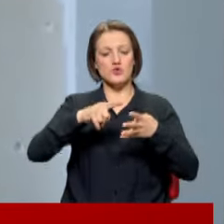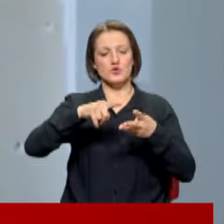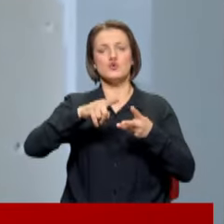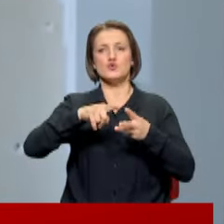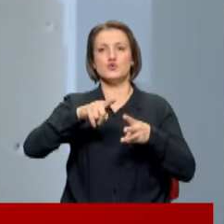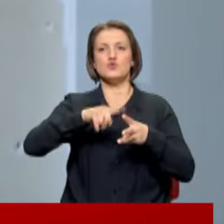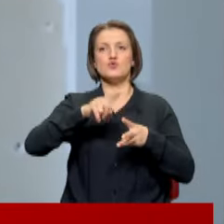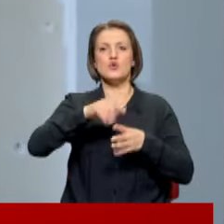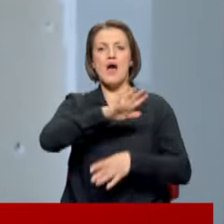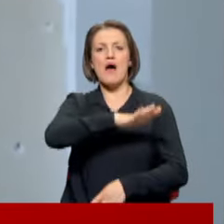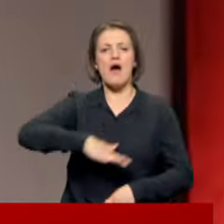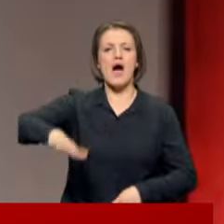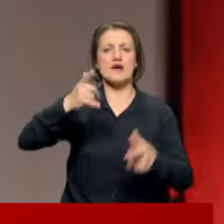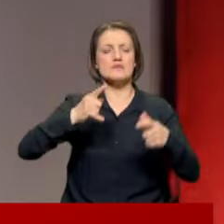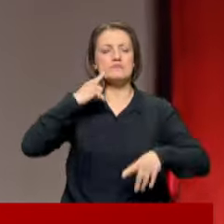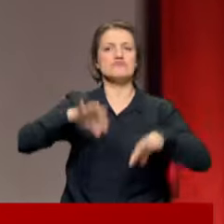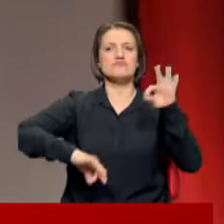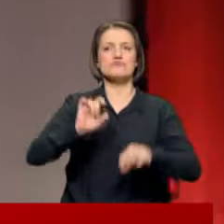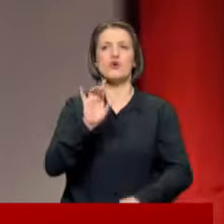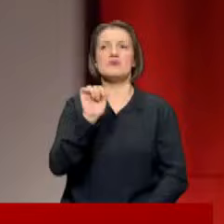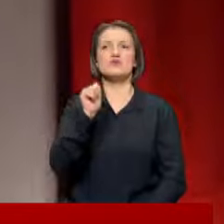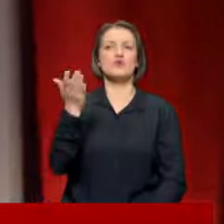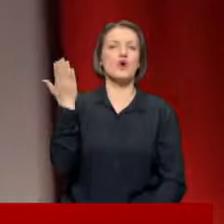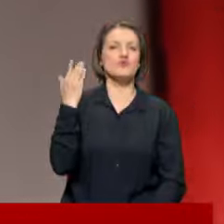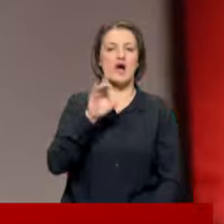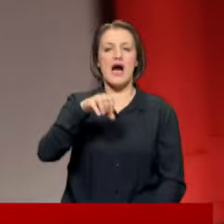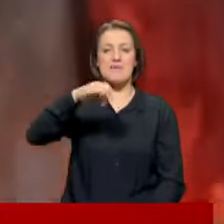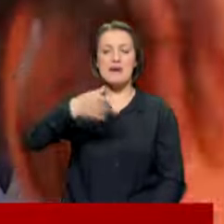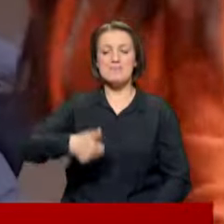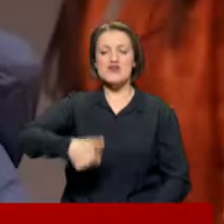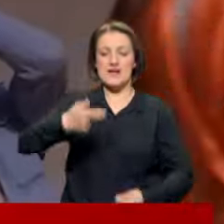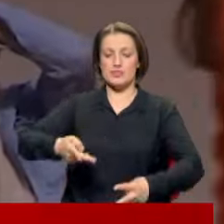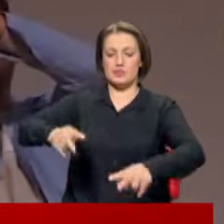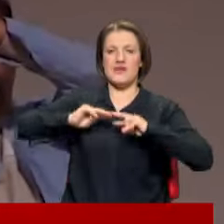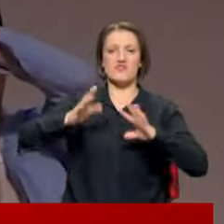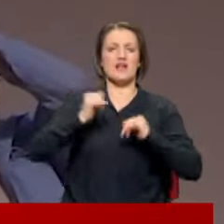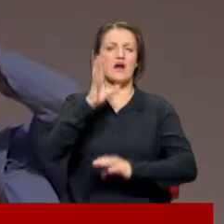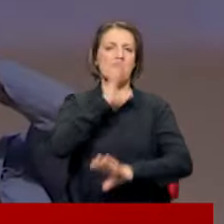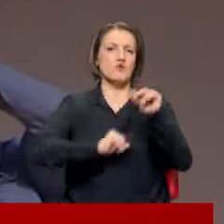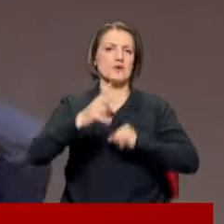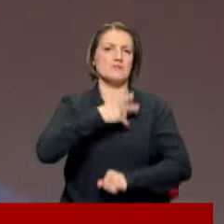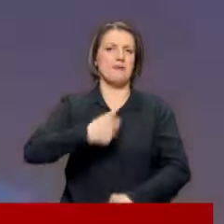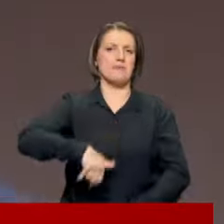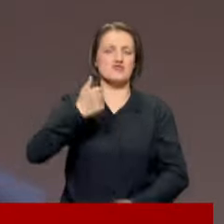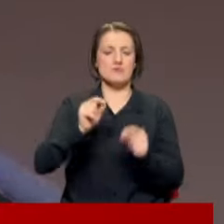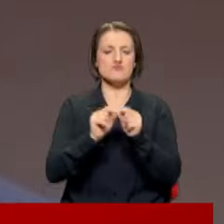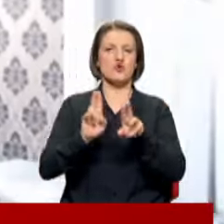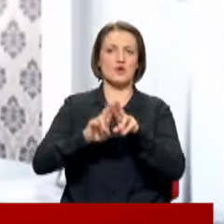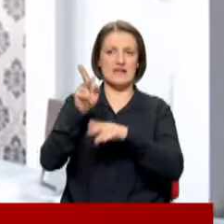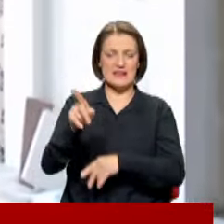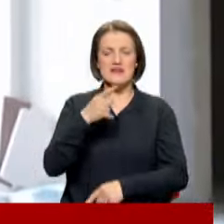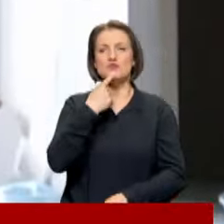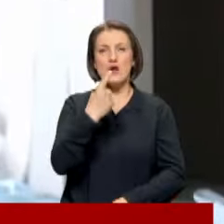kat, her yeri tarattırıyoruz. 15 gün önce görevi AK Partili başkandan devraldı Afyonkarahisar Belediye Başkanı Burcu Köksal.